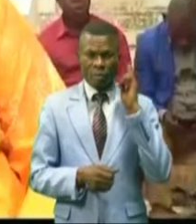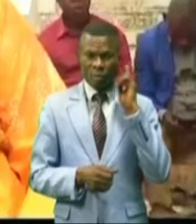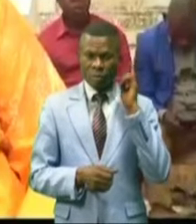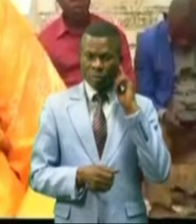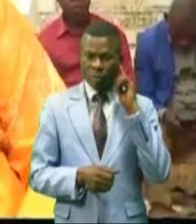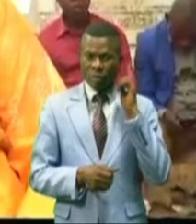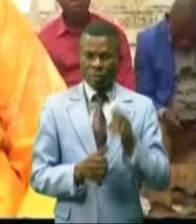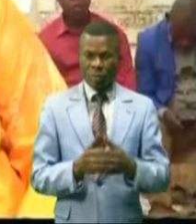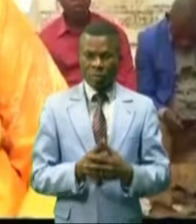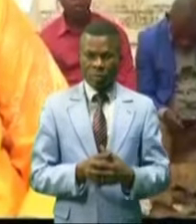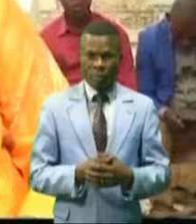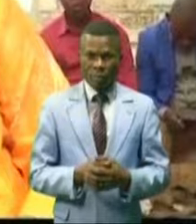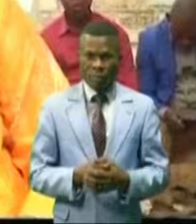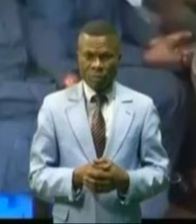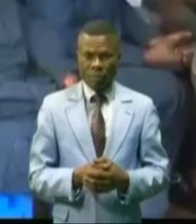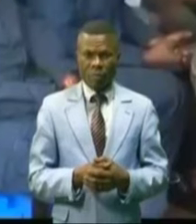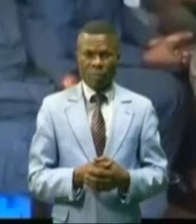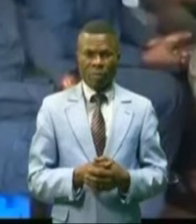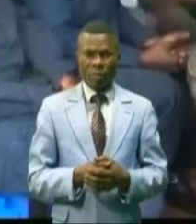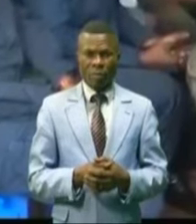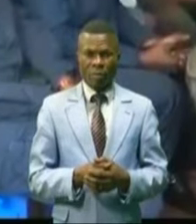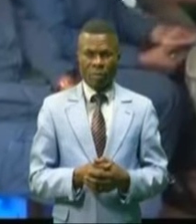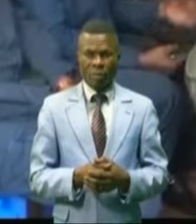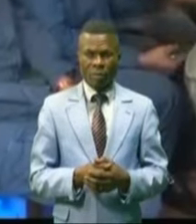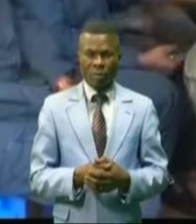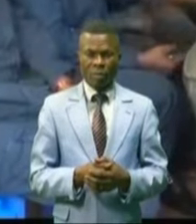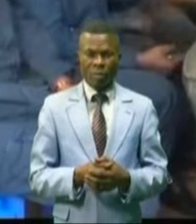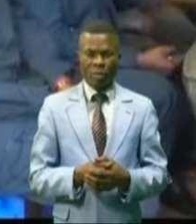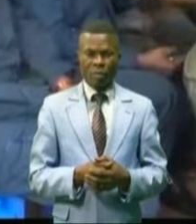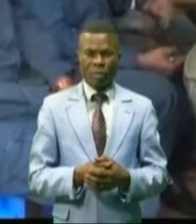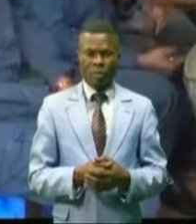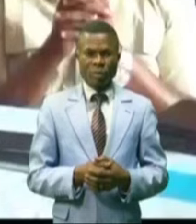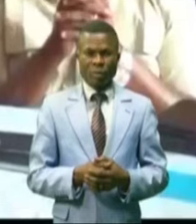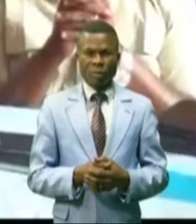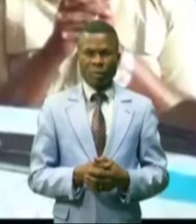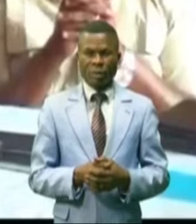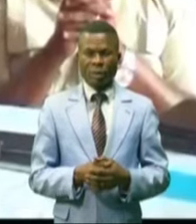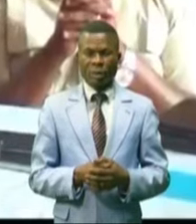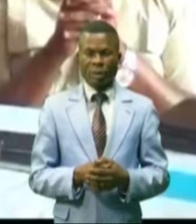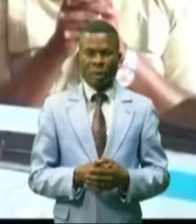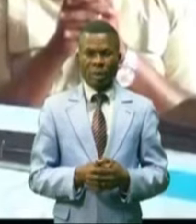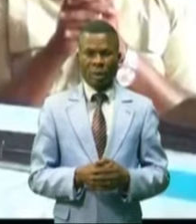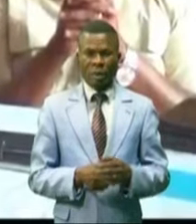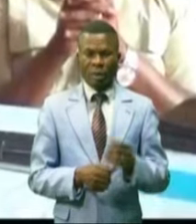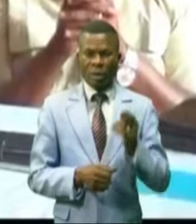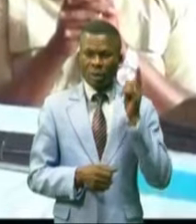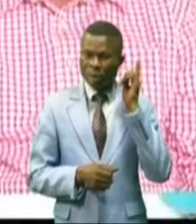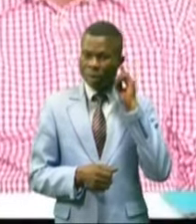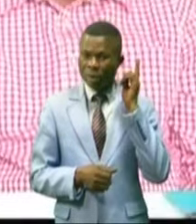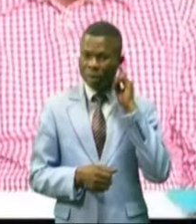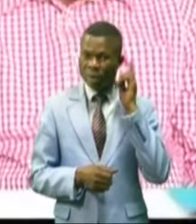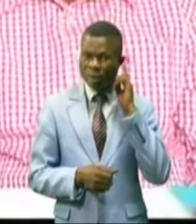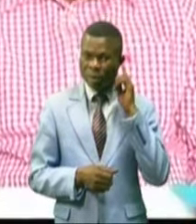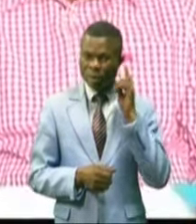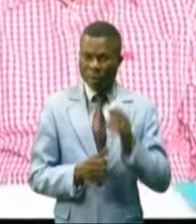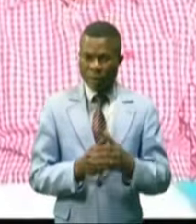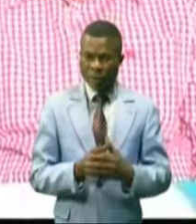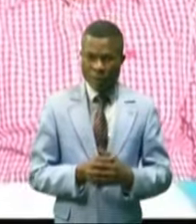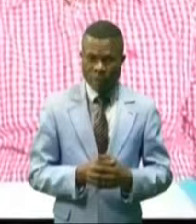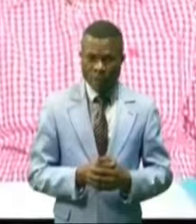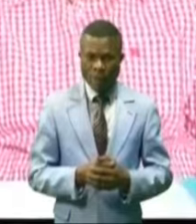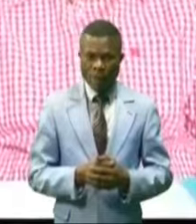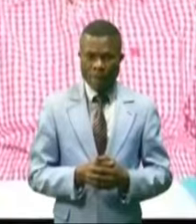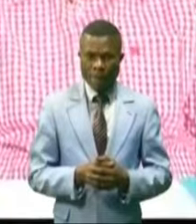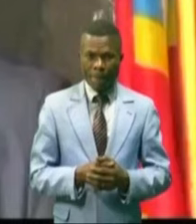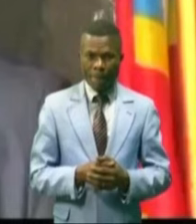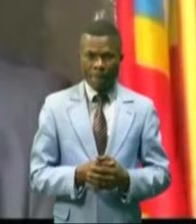politico-administratives, sécuritaires et tant d'autres. La cérémonie était sous la supervision de l'inspection provinciale de la territoriale. Après le mot